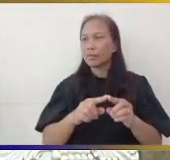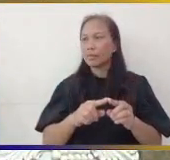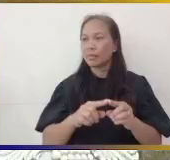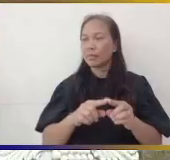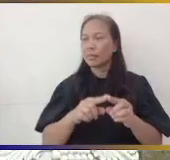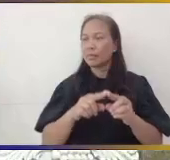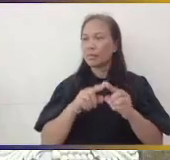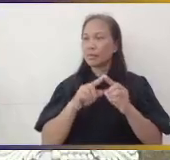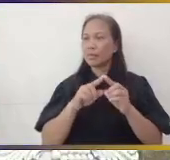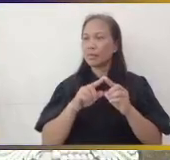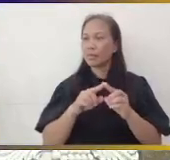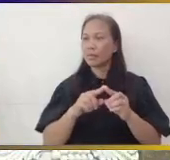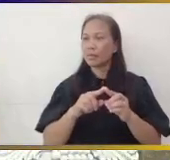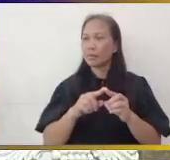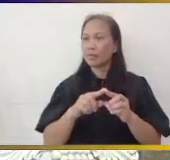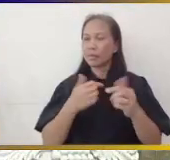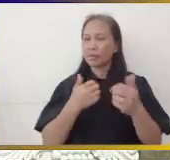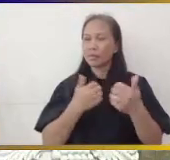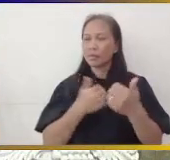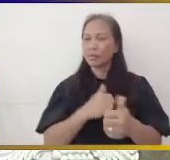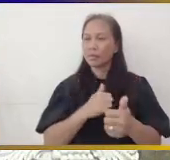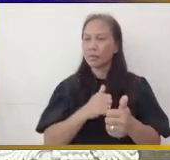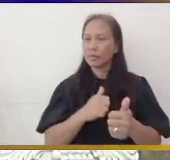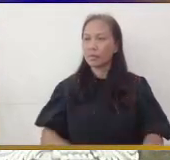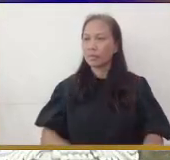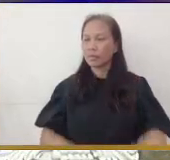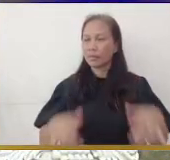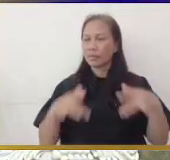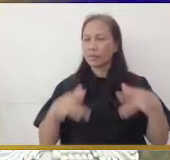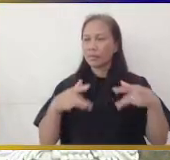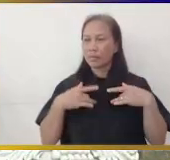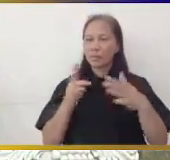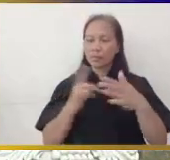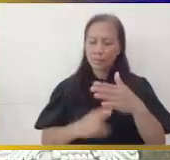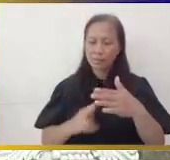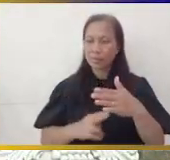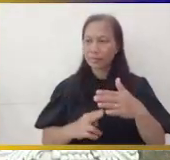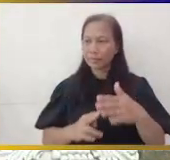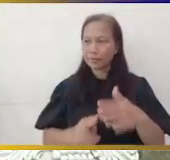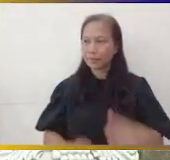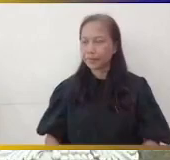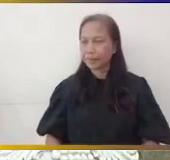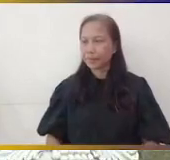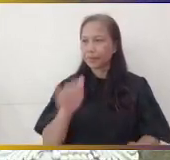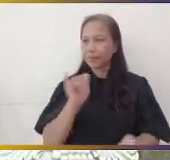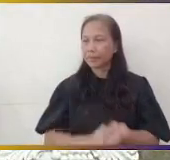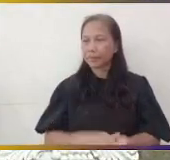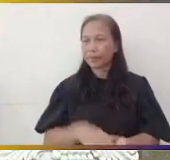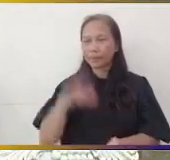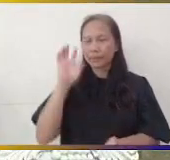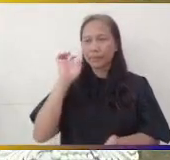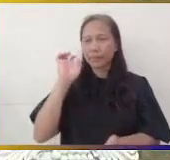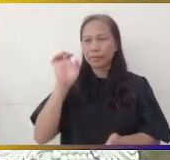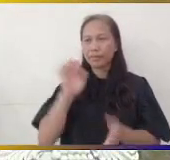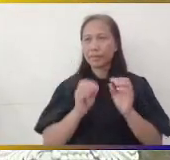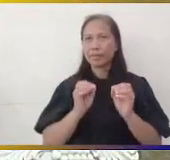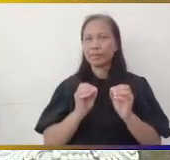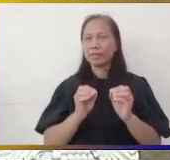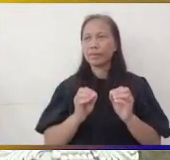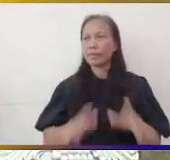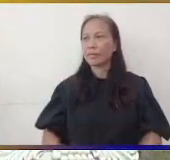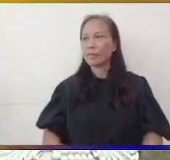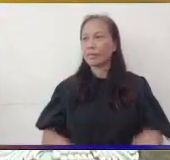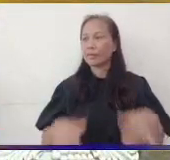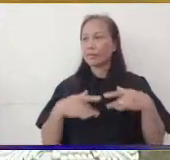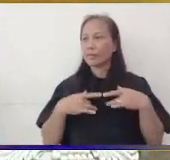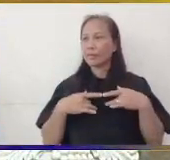kanilang pag yyung distinctives po nila kaya nga mga kapatid Yung mga kanyang Tinuruan ng ganyang klaseng pamumuhay at